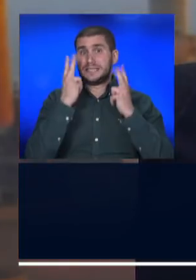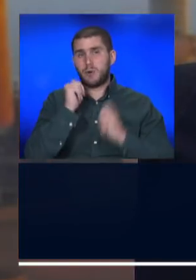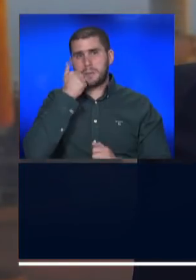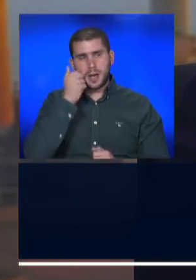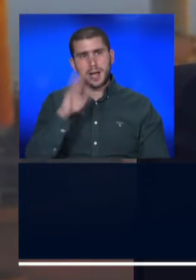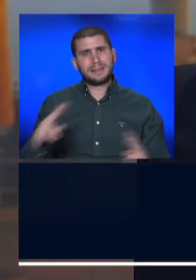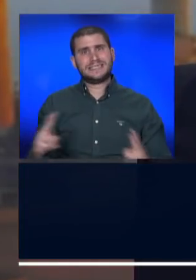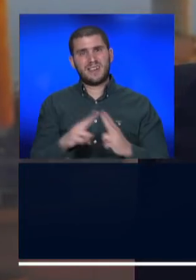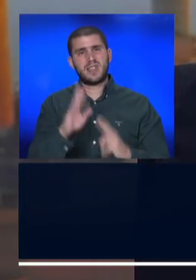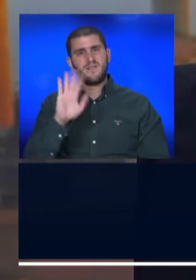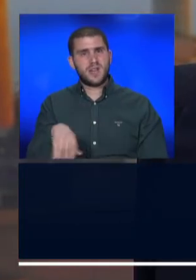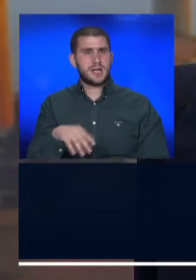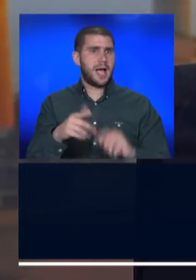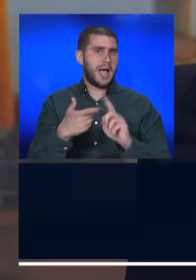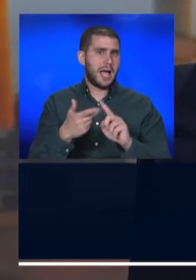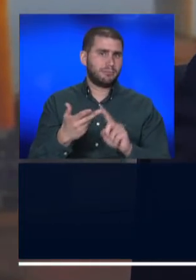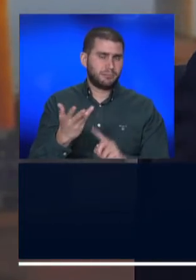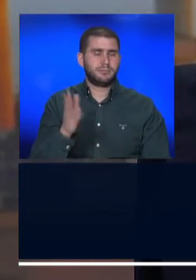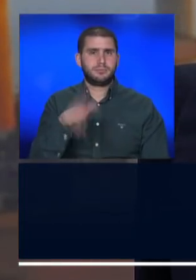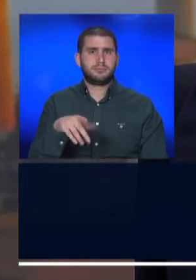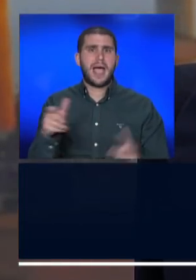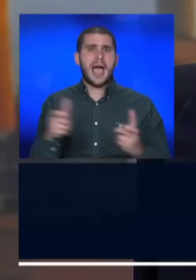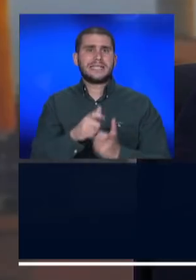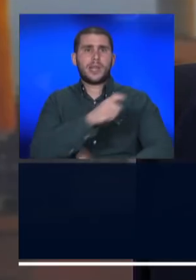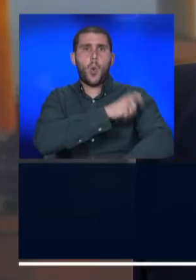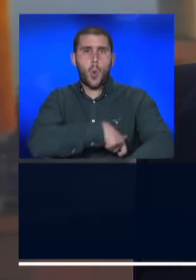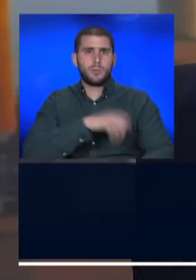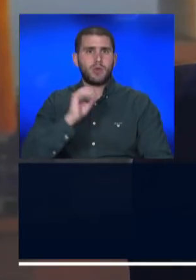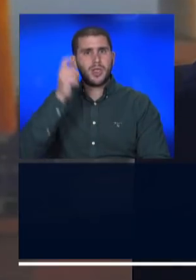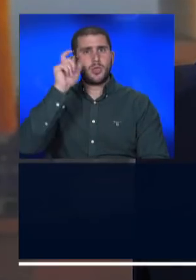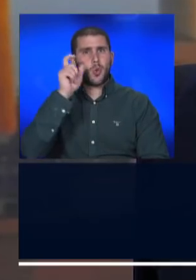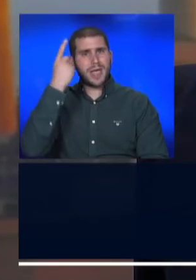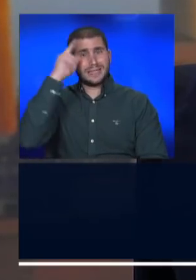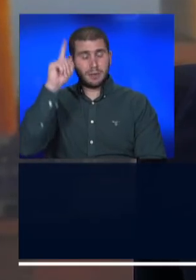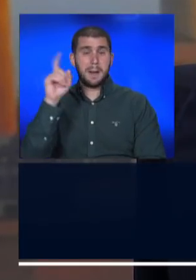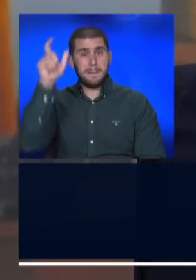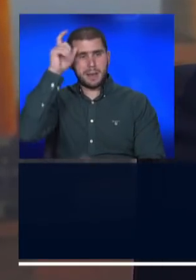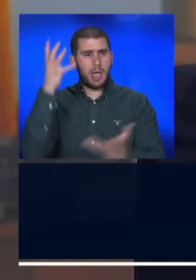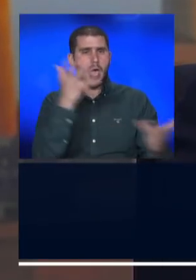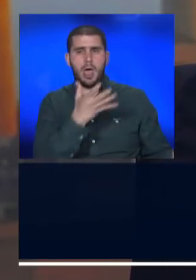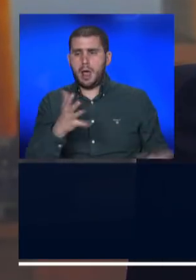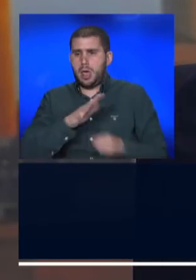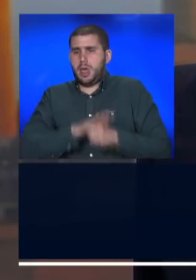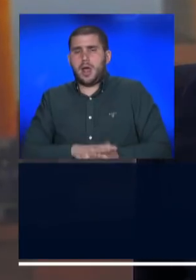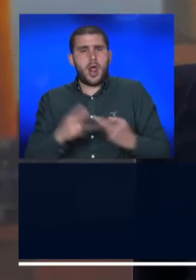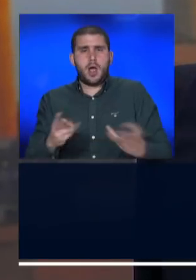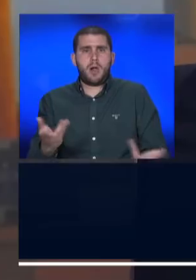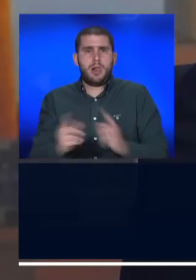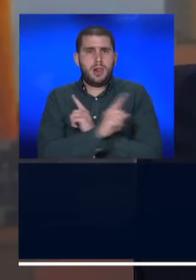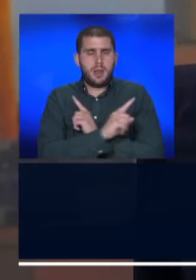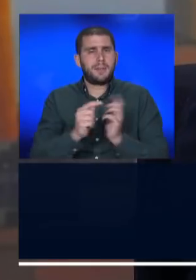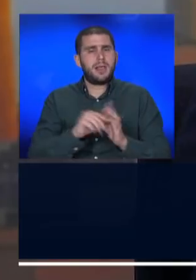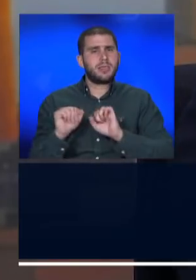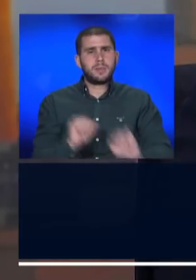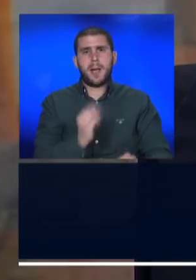מצד אותה עצרת הכללית של האום שיזמה טורקיה, ביידן באמת לא יכול להישאר בצד אחרי תמיכה מושכת בישראל, כמו שגילי